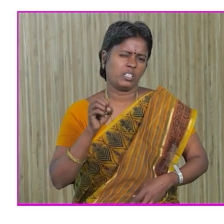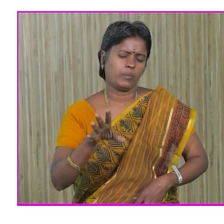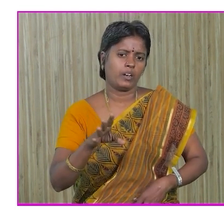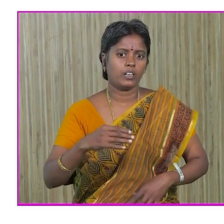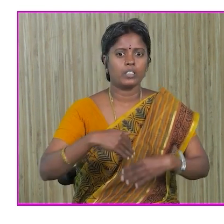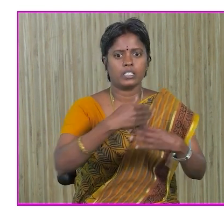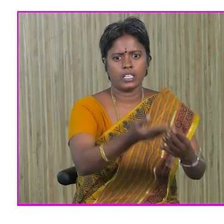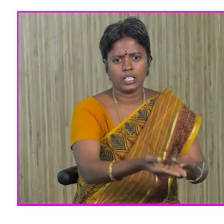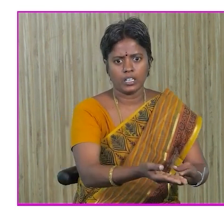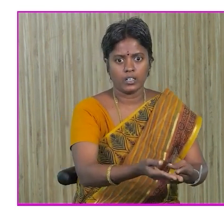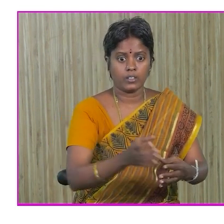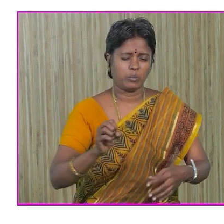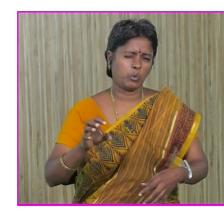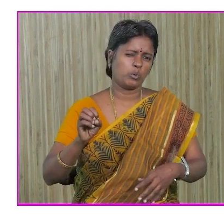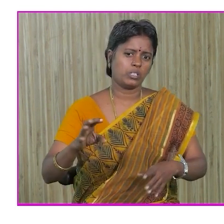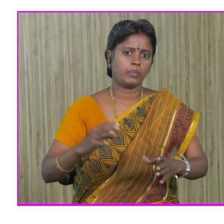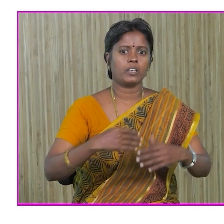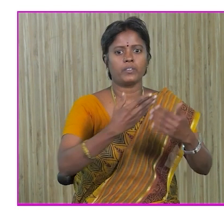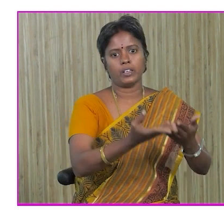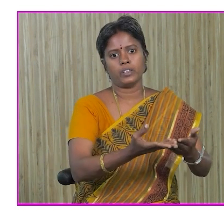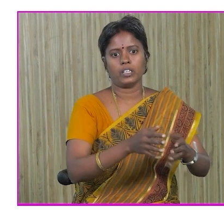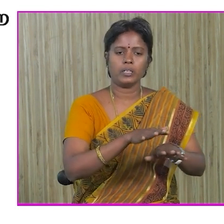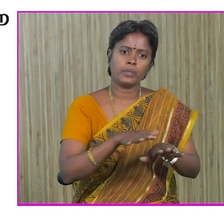சேர்ந்தால் தீய விளைவுகளையும் ஏற்படுத்தும்.